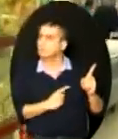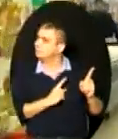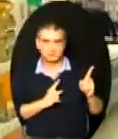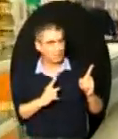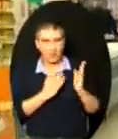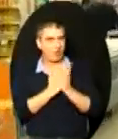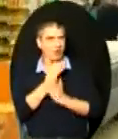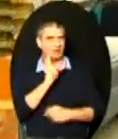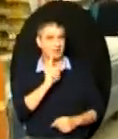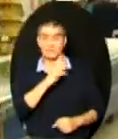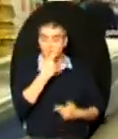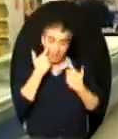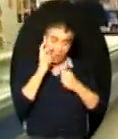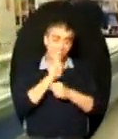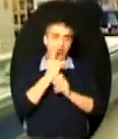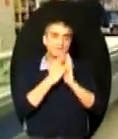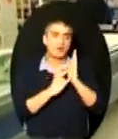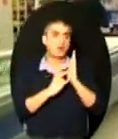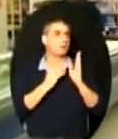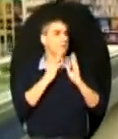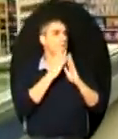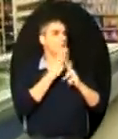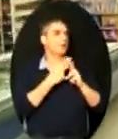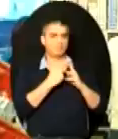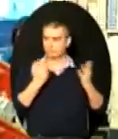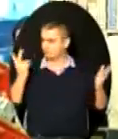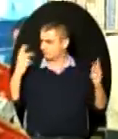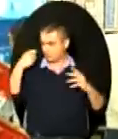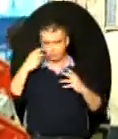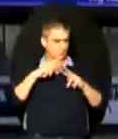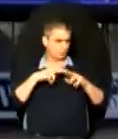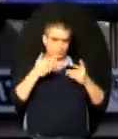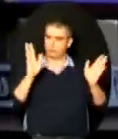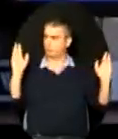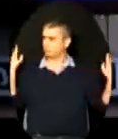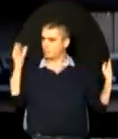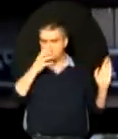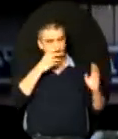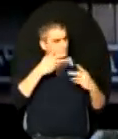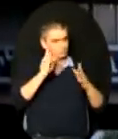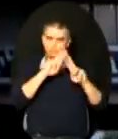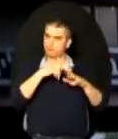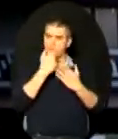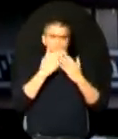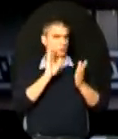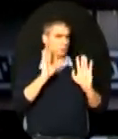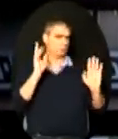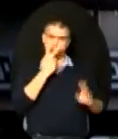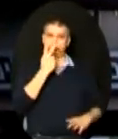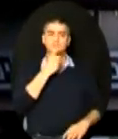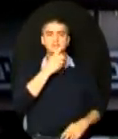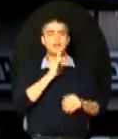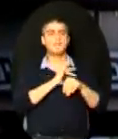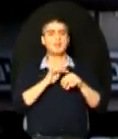חוק הוגן. אם אתה לא אוכף חוק, הוא לא חוק הוגן. מה עם בתי קפה, בתי קולנוע? שישארו פתוחים, בהחלט. שישארו פתוחים, בהחלט. זה